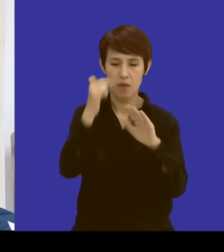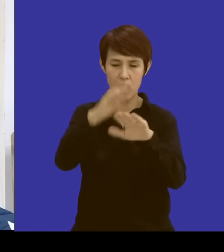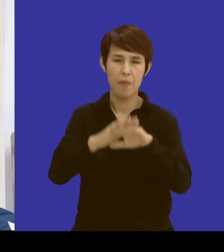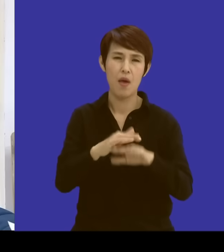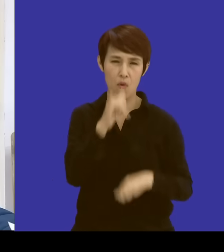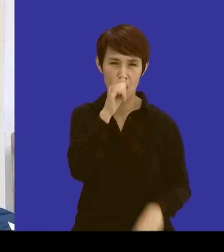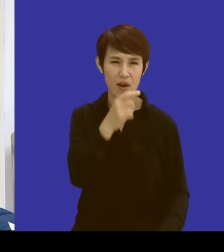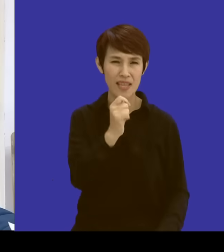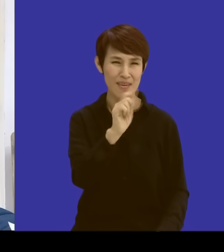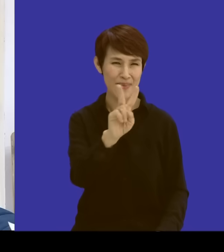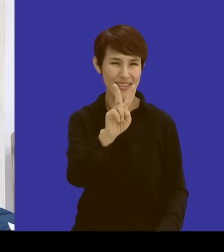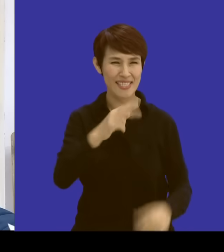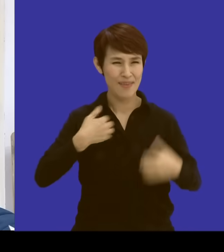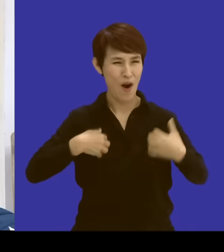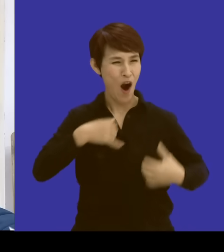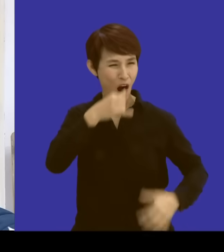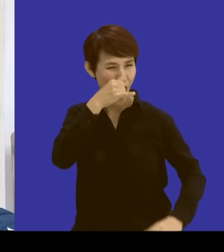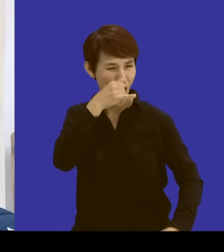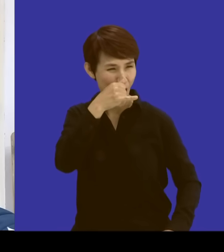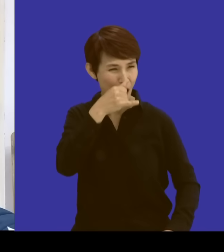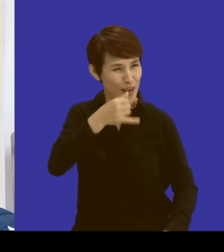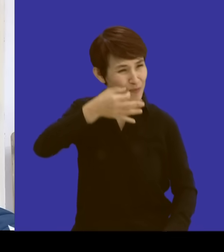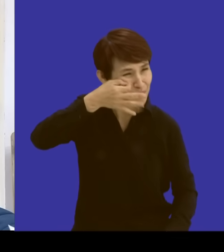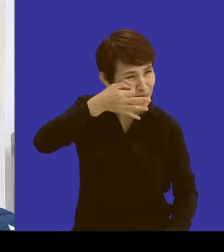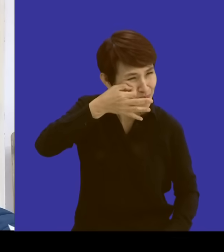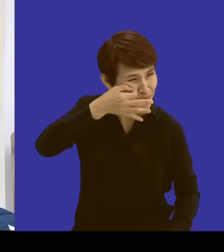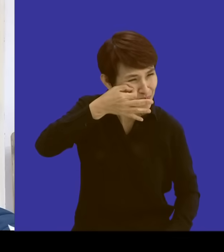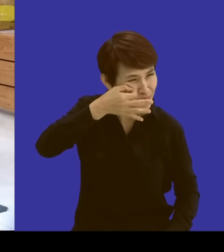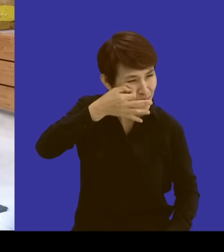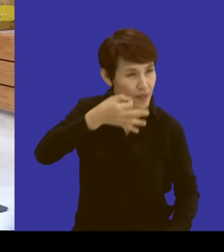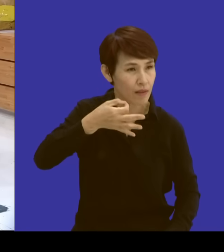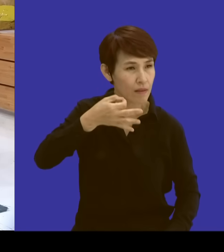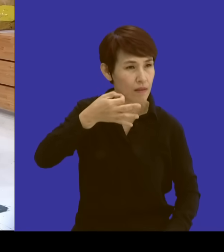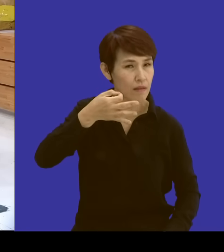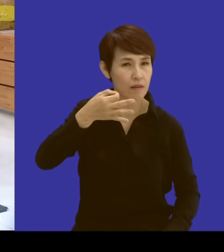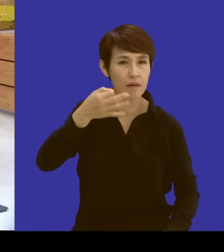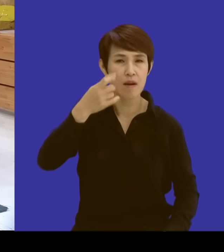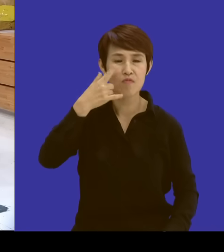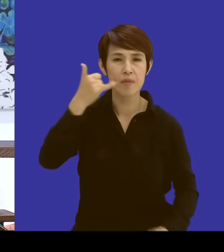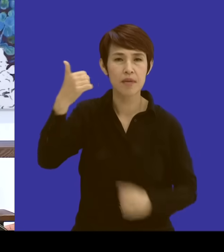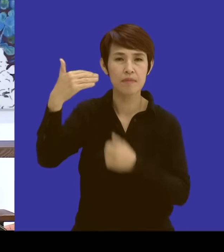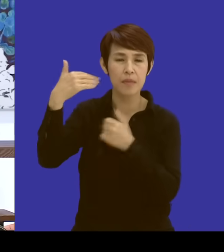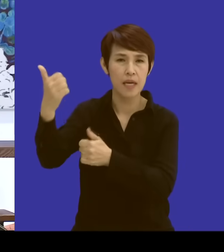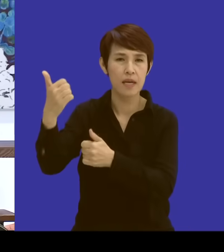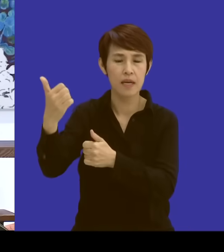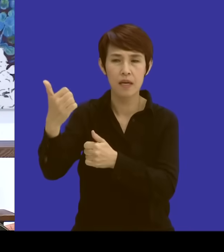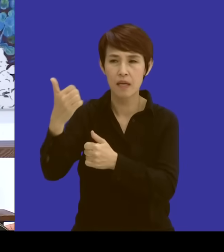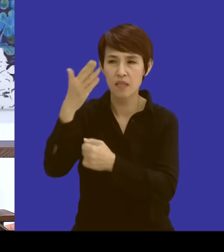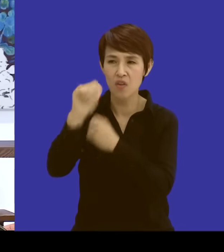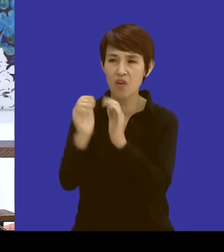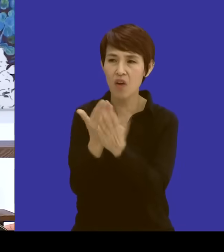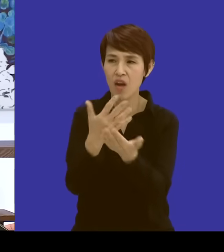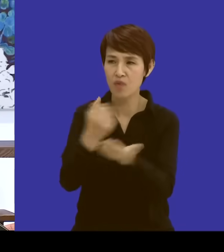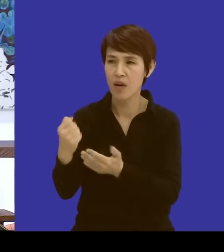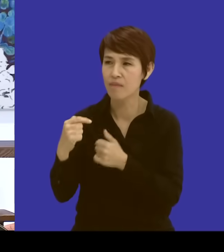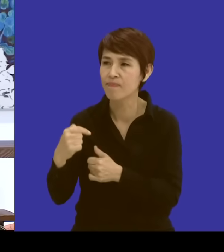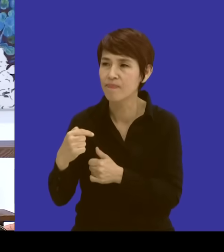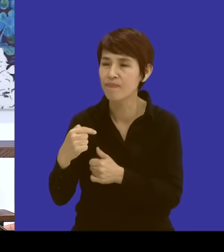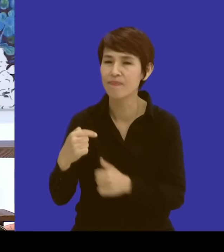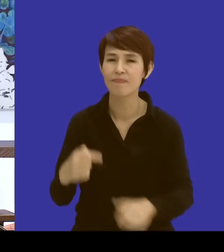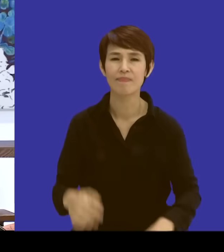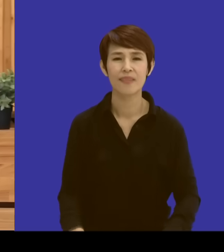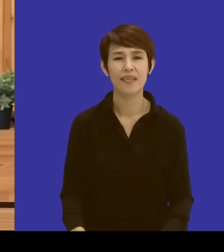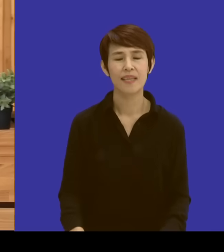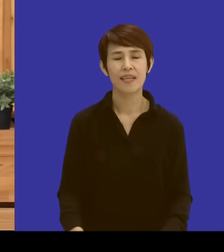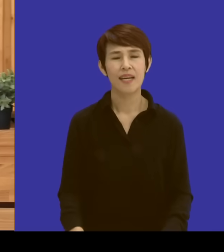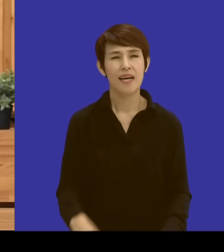TV 재밌는 시간 탁 예. TV 보려고 하면 성경 가져와라. 그거 그렇고 뭔지 알지? 아시죠? 뭔지 알아? 나? 뭔지